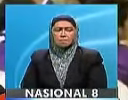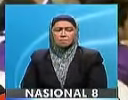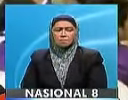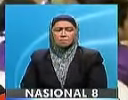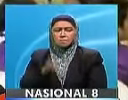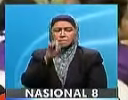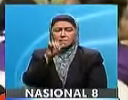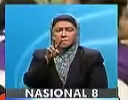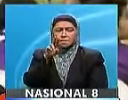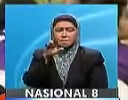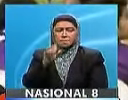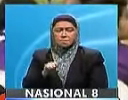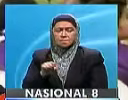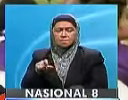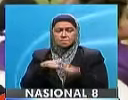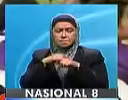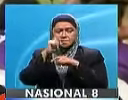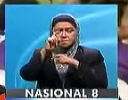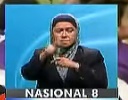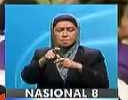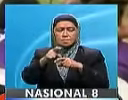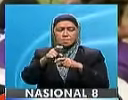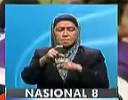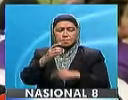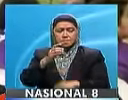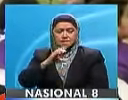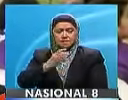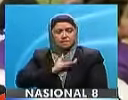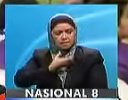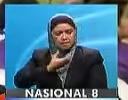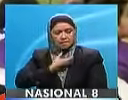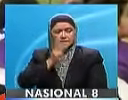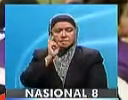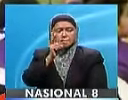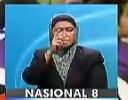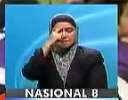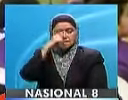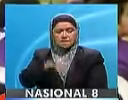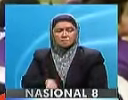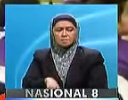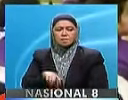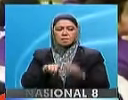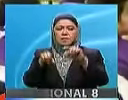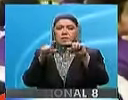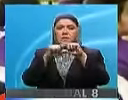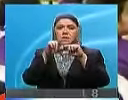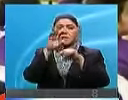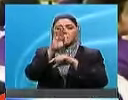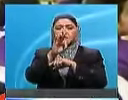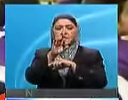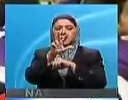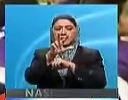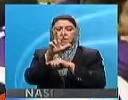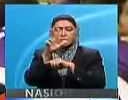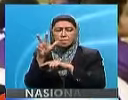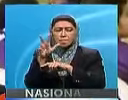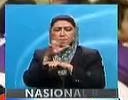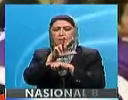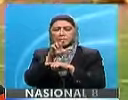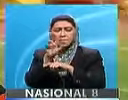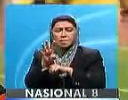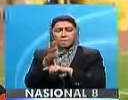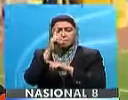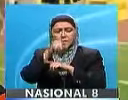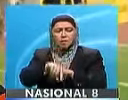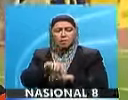Davis Macang menyumbang pingat perak dalam acara lontar peluru kategori F33-34. Bagi Ketua Jurulatih R.